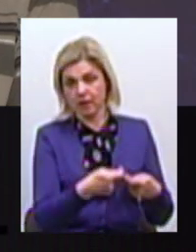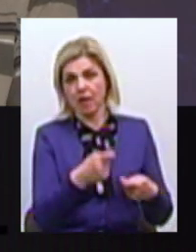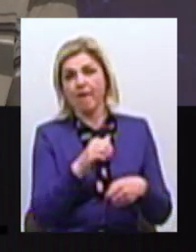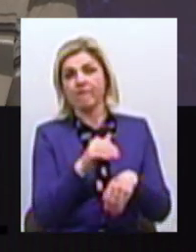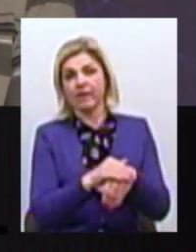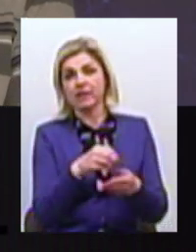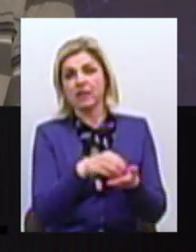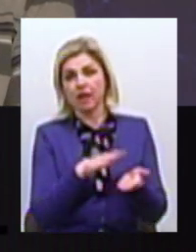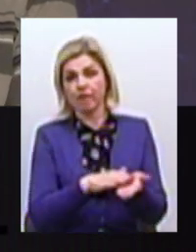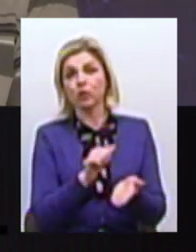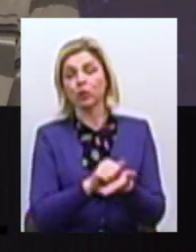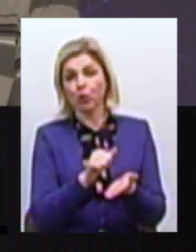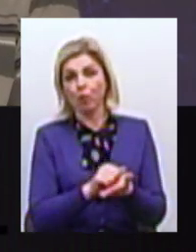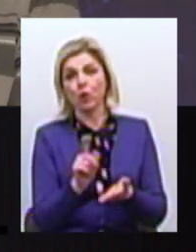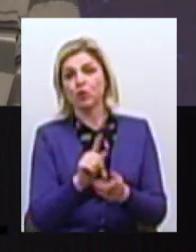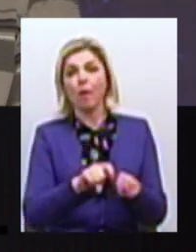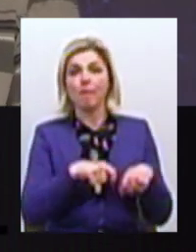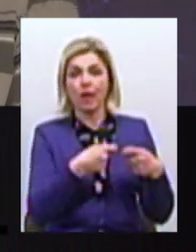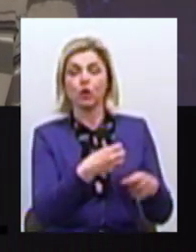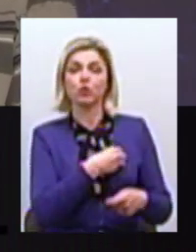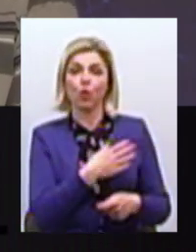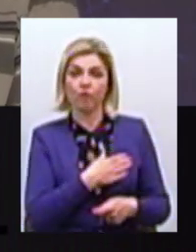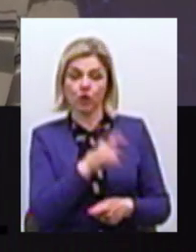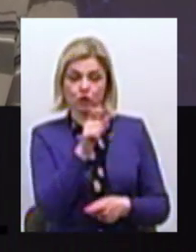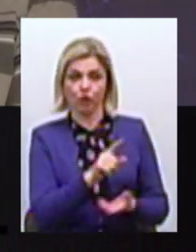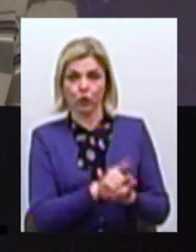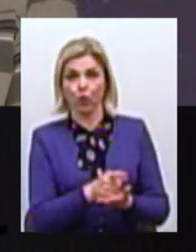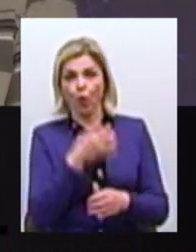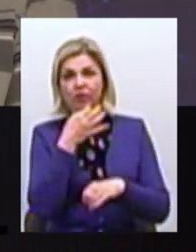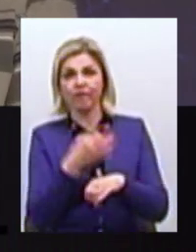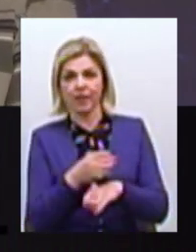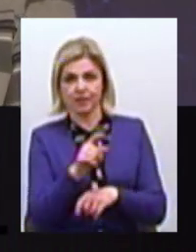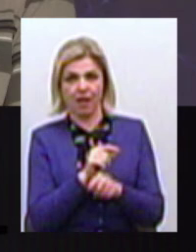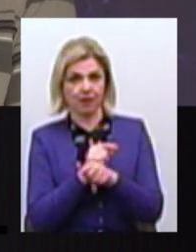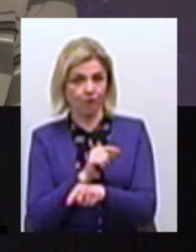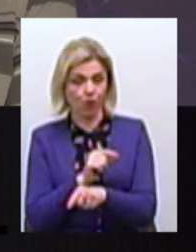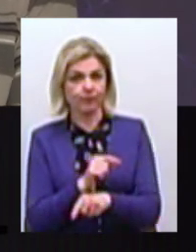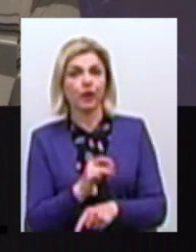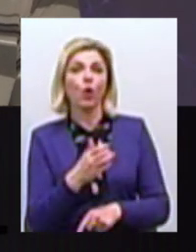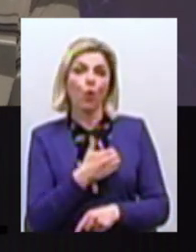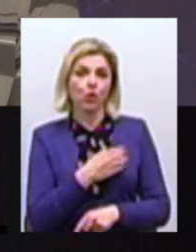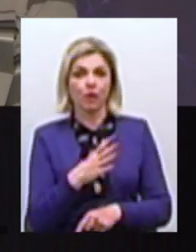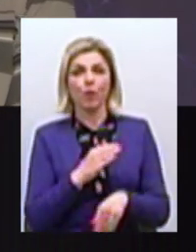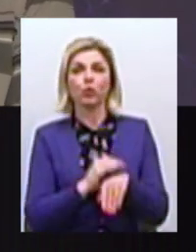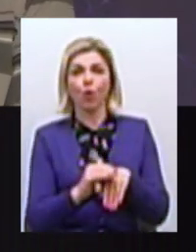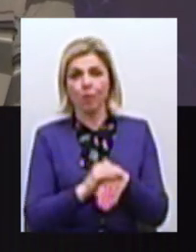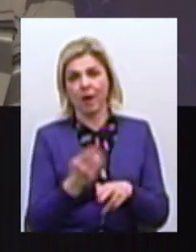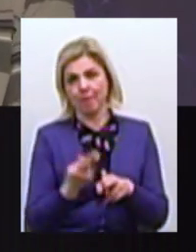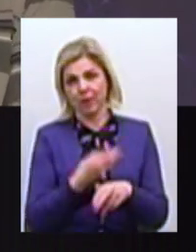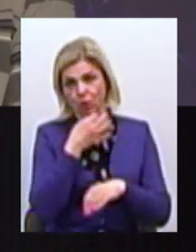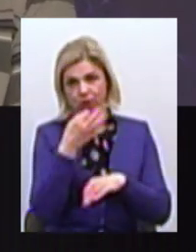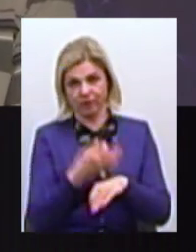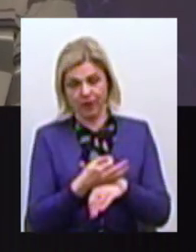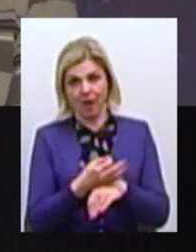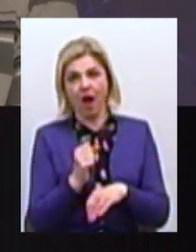зафиксировано документально, что это животное передано в собственность, человек должен нести за него ответственность. Хочется быть добрыми без ответственности. А підкажіть,